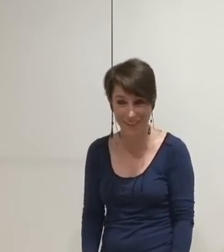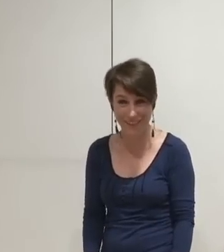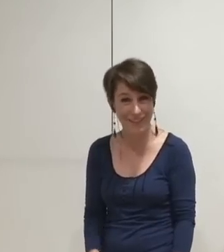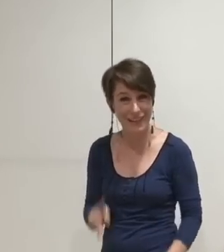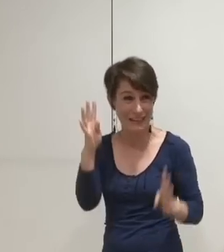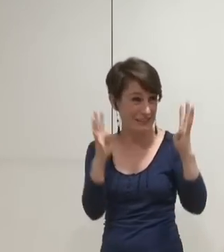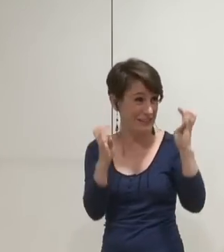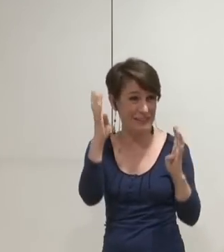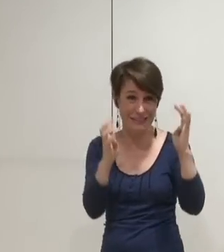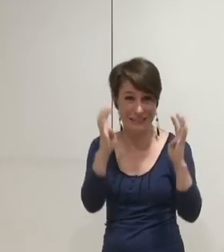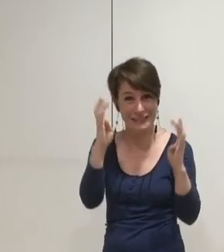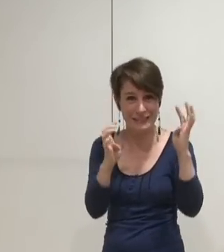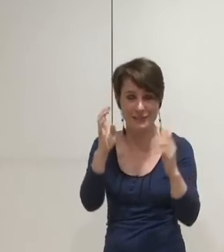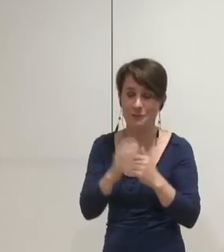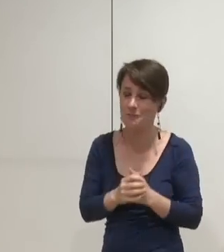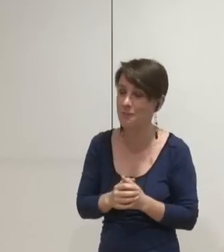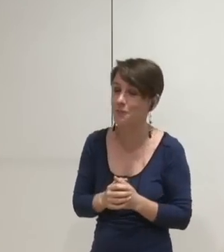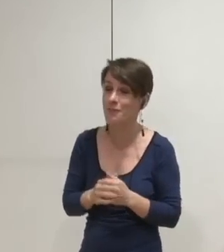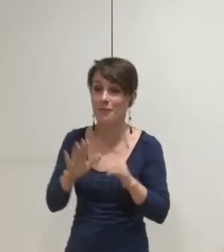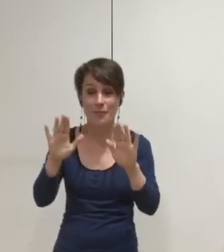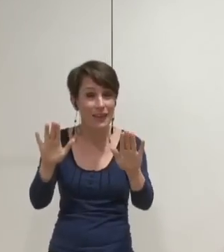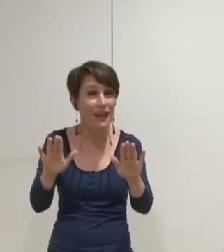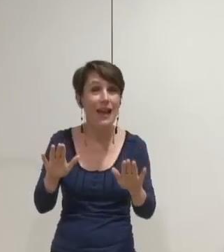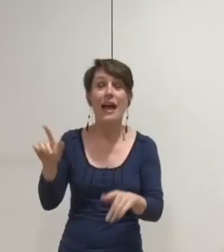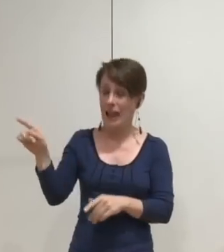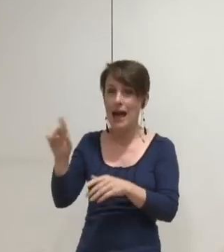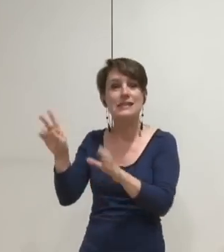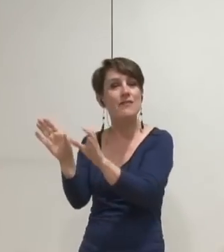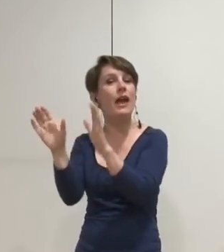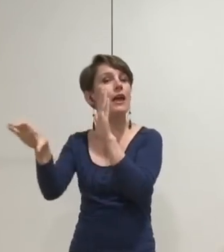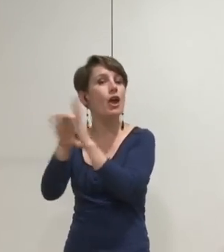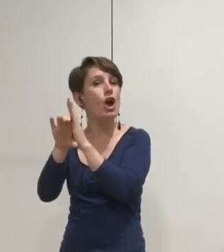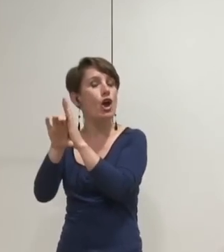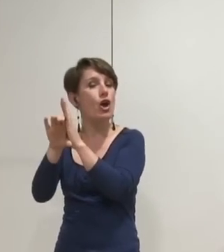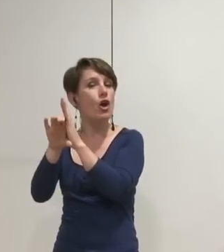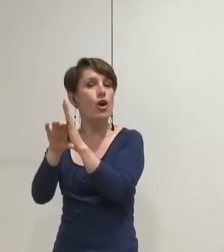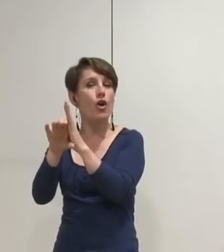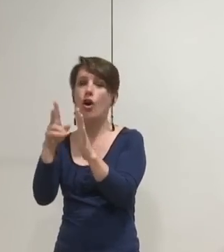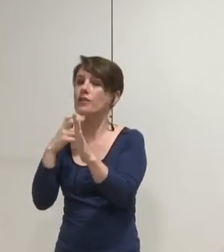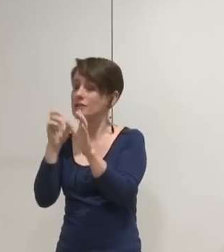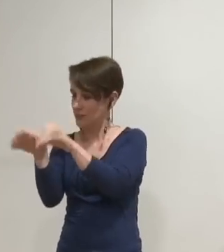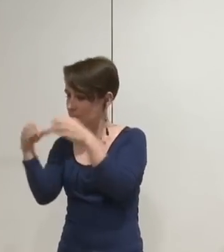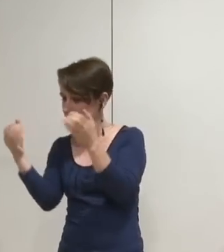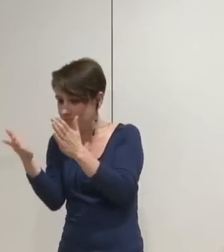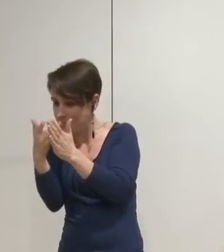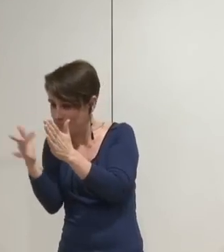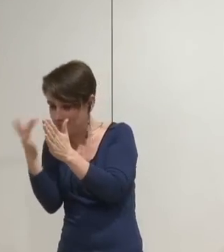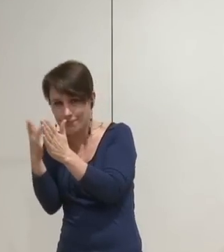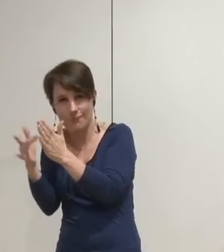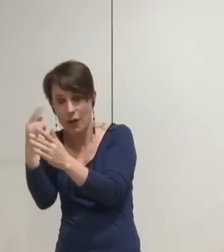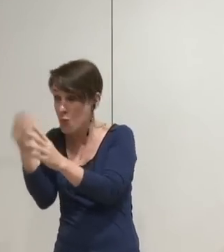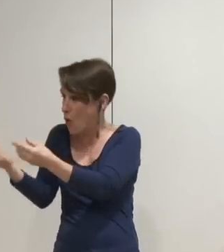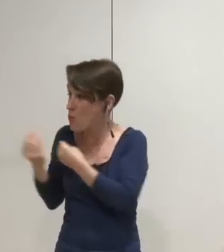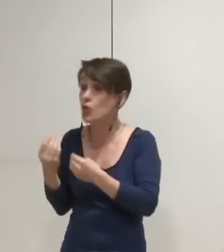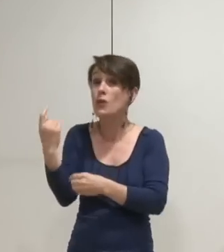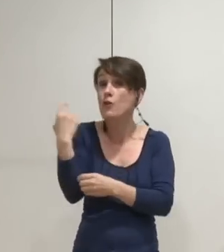comp plus le dalallose pour me sortir le le numéro exact de l'article qui pourrait dire que les le